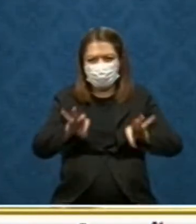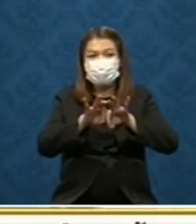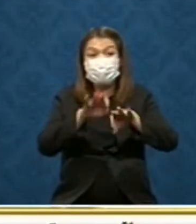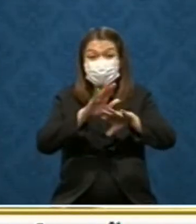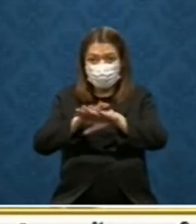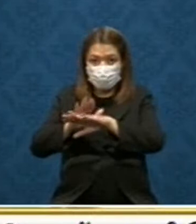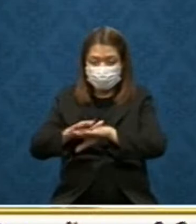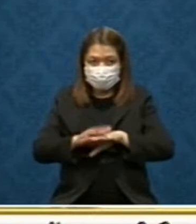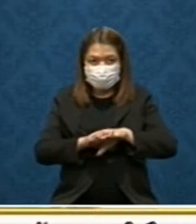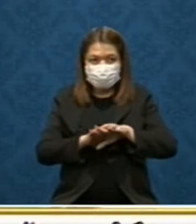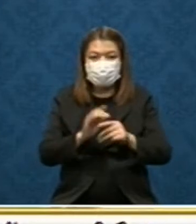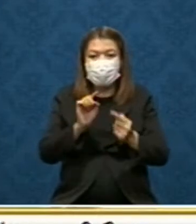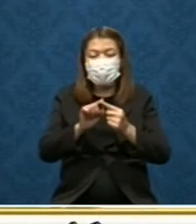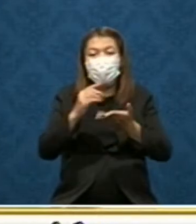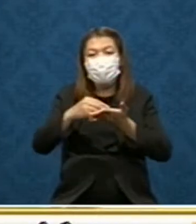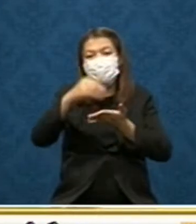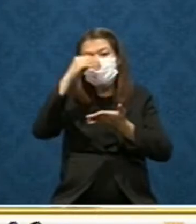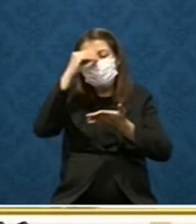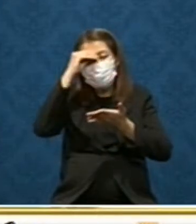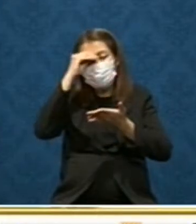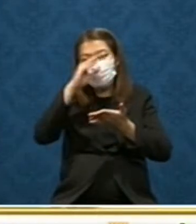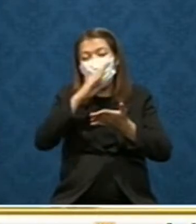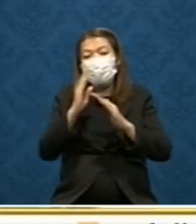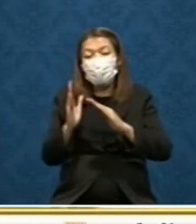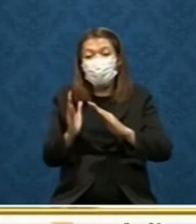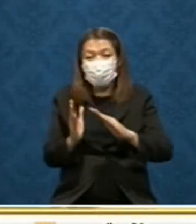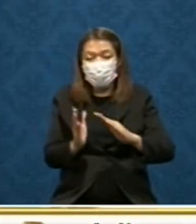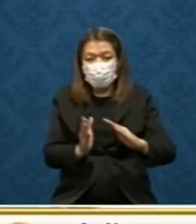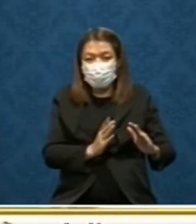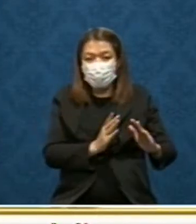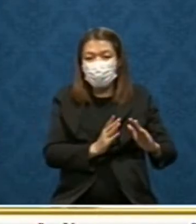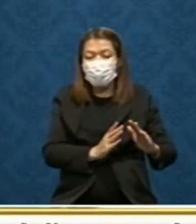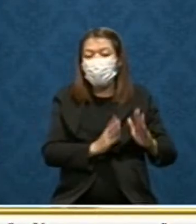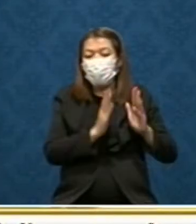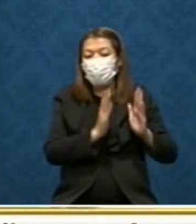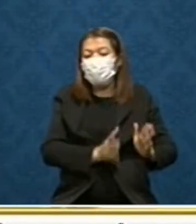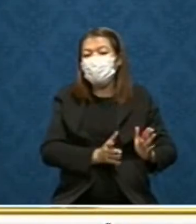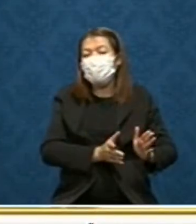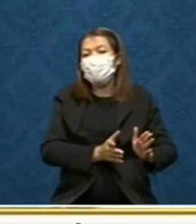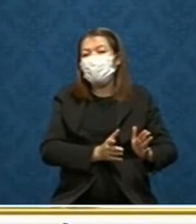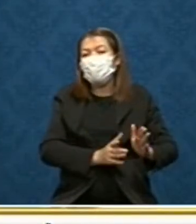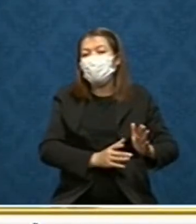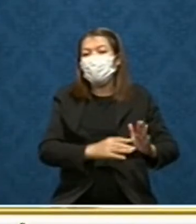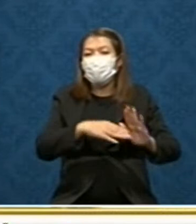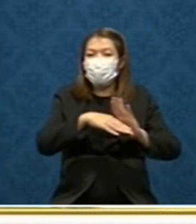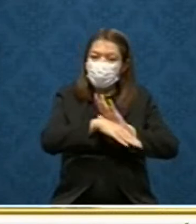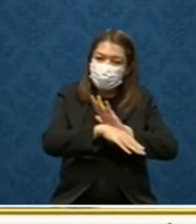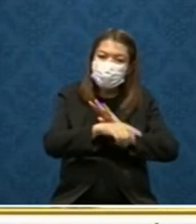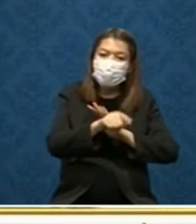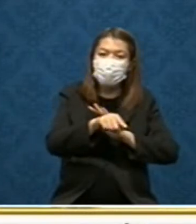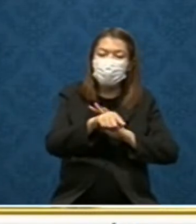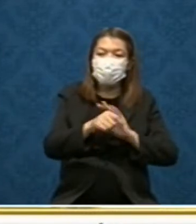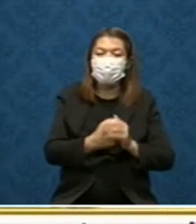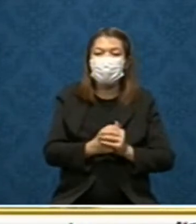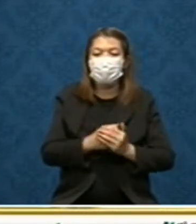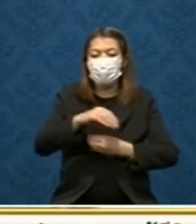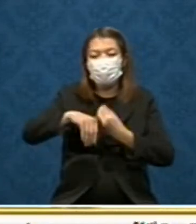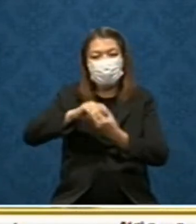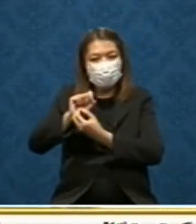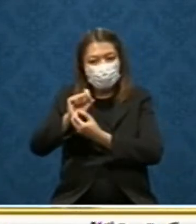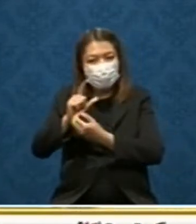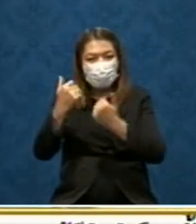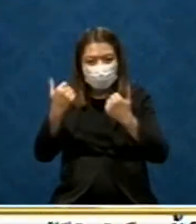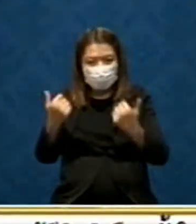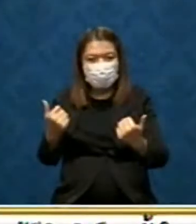เอาละเรื่องการอ jum ถาลม ทพั Pingเทพ Nepมนุศยอยอยนี้ กำลงจะบอกท่ว่าเศษตกิจ